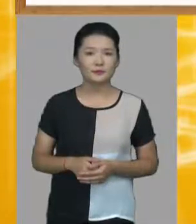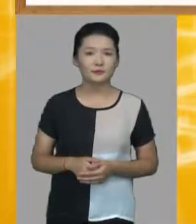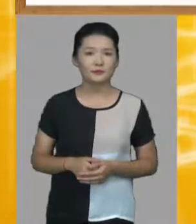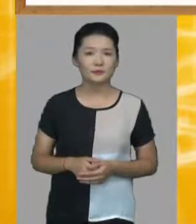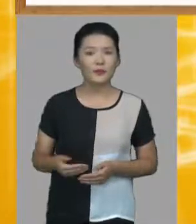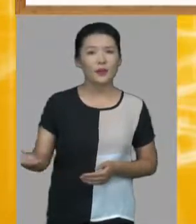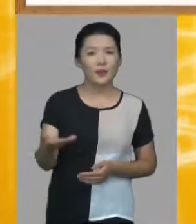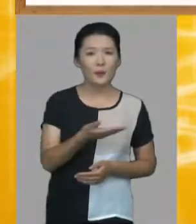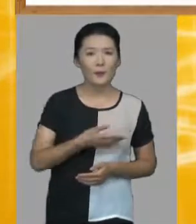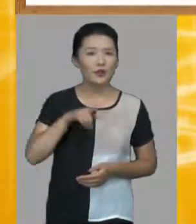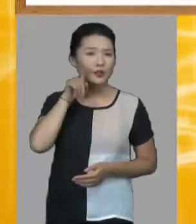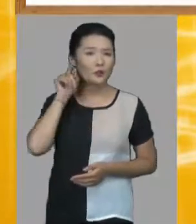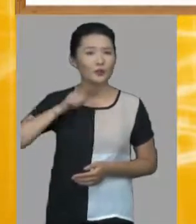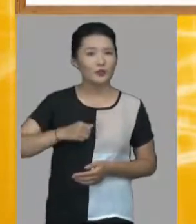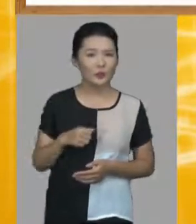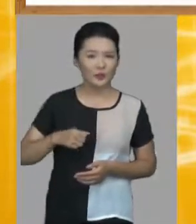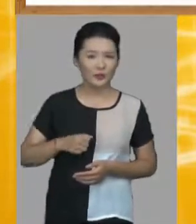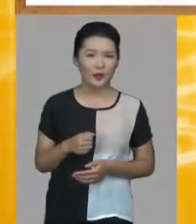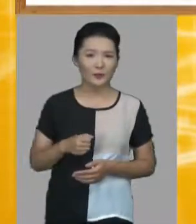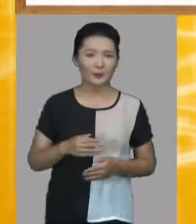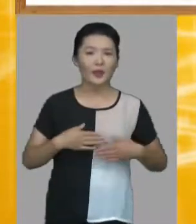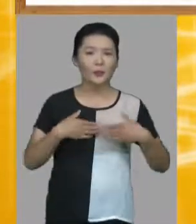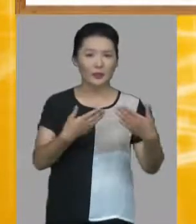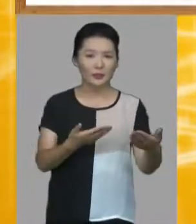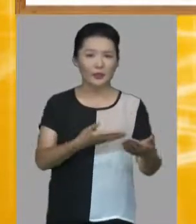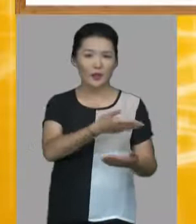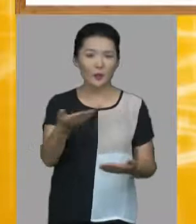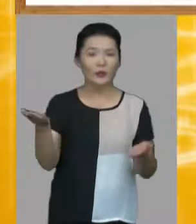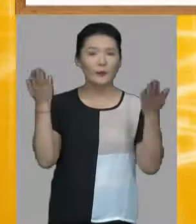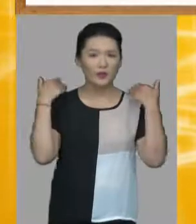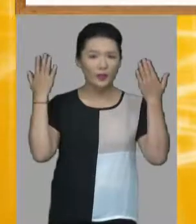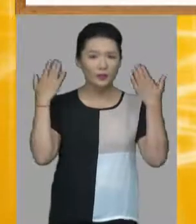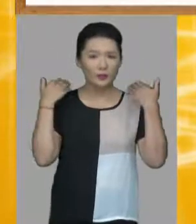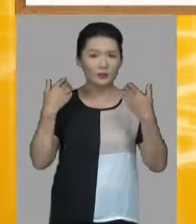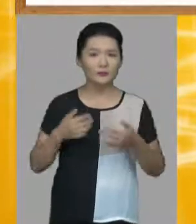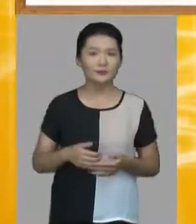8. Мои юные друзья, предлагаю вам отдохнуть.